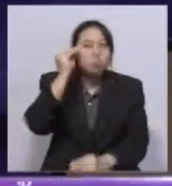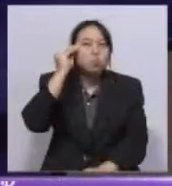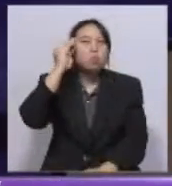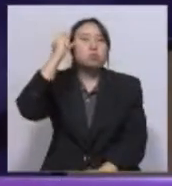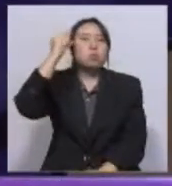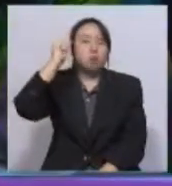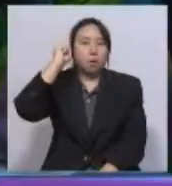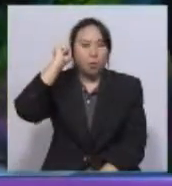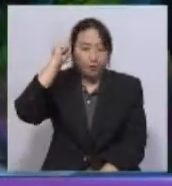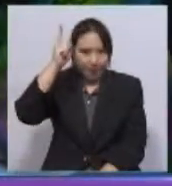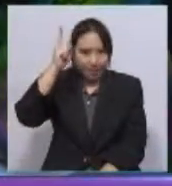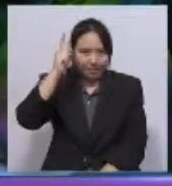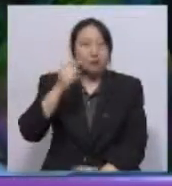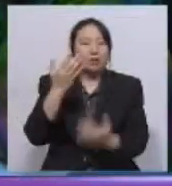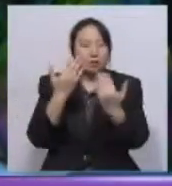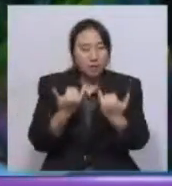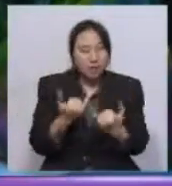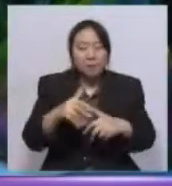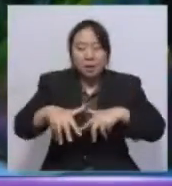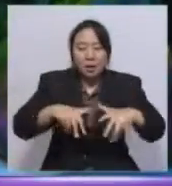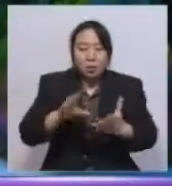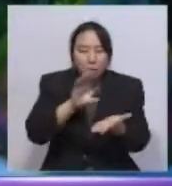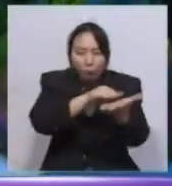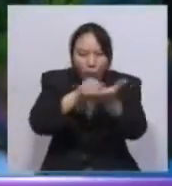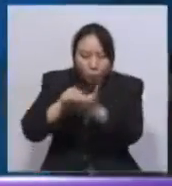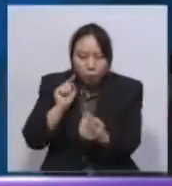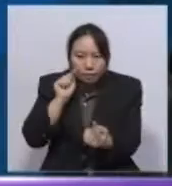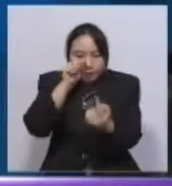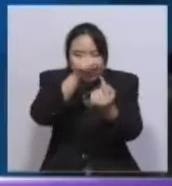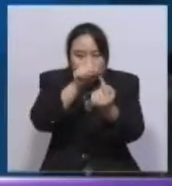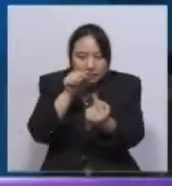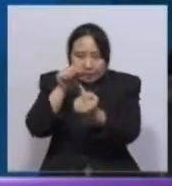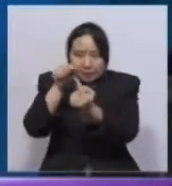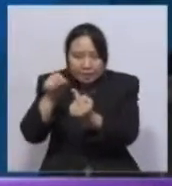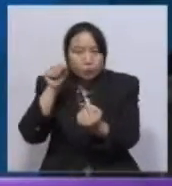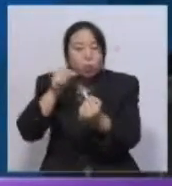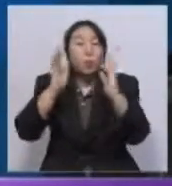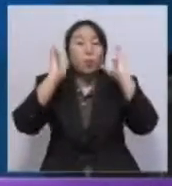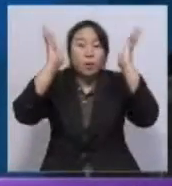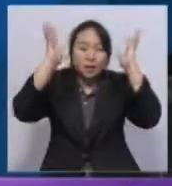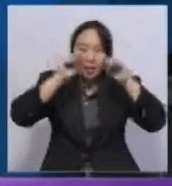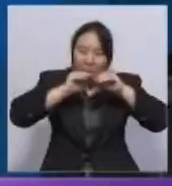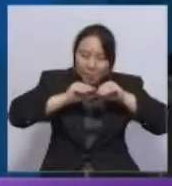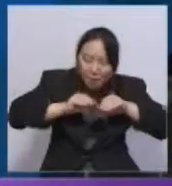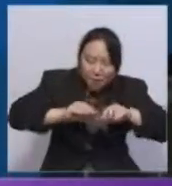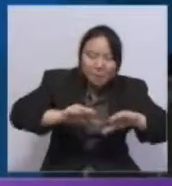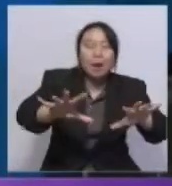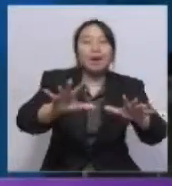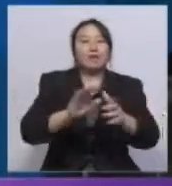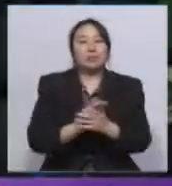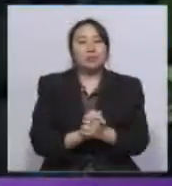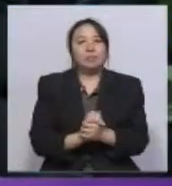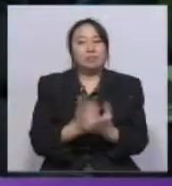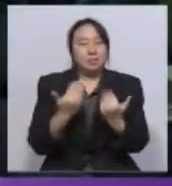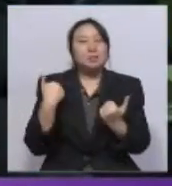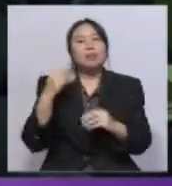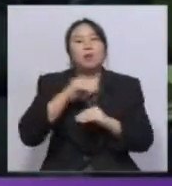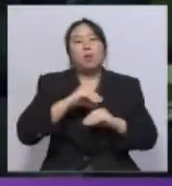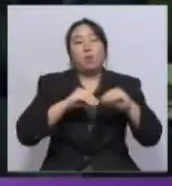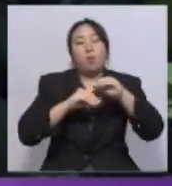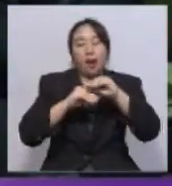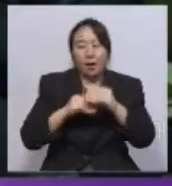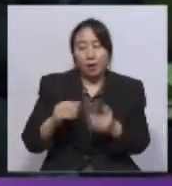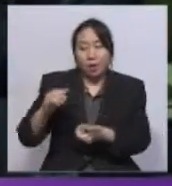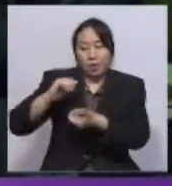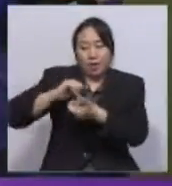พิ่มประสิทธิภาพการเข้าถึงข้อมูลของประชาชนผ่านเครือข่ายด้านการประชาสัมพันธ์ในทุกพื้นที่จึงได้มีการจัดโครงการเครือข่ายประช